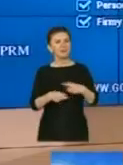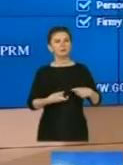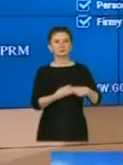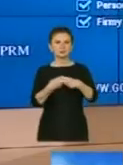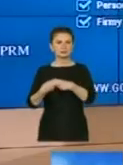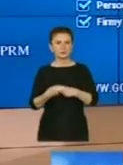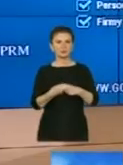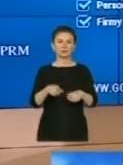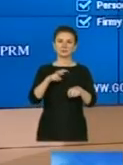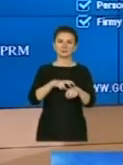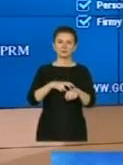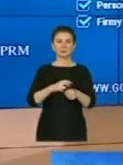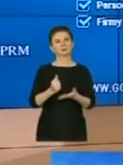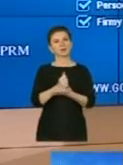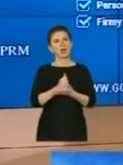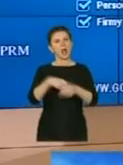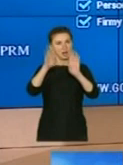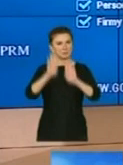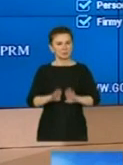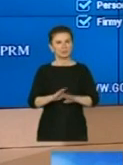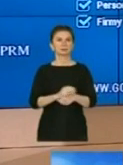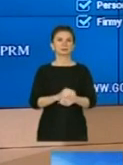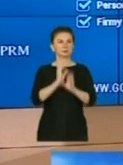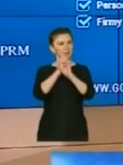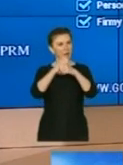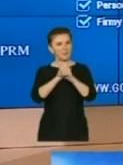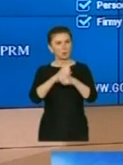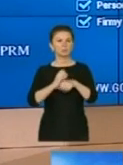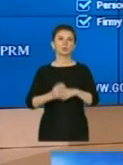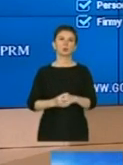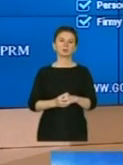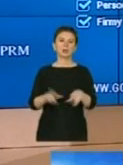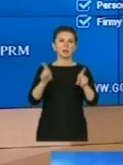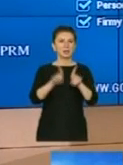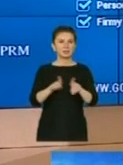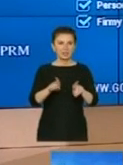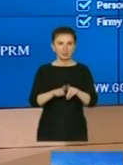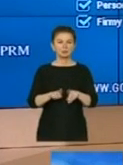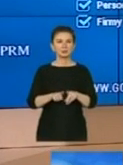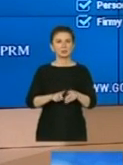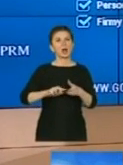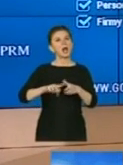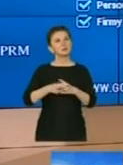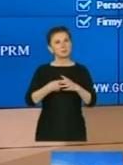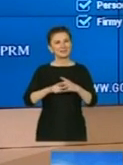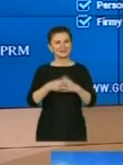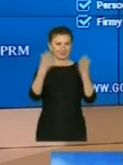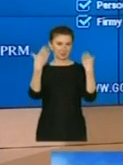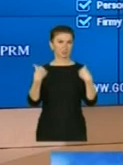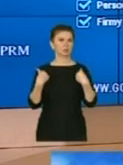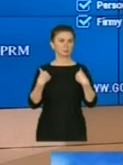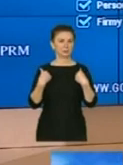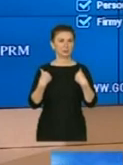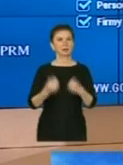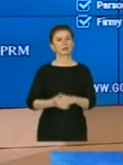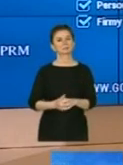leczeniem, chociażby farmaceutów, chociażby diagnostów laboratoryjnych, ale też personel administracyjny, który pracuje